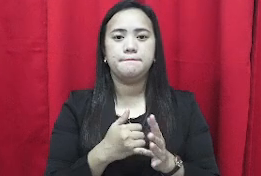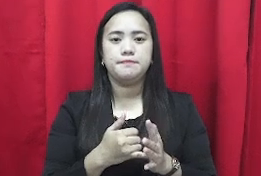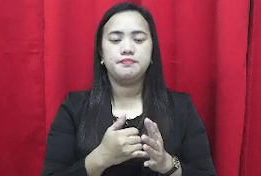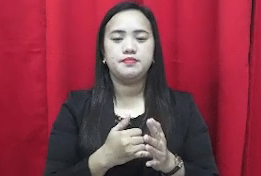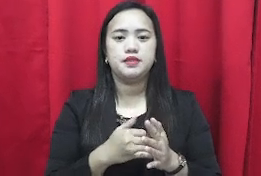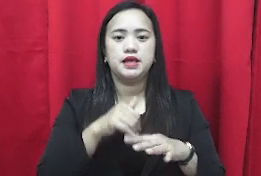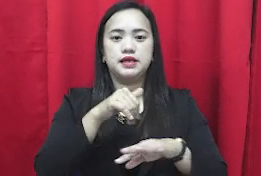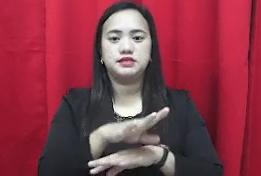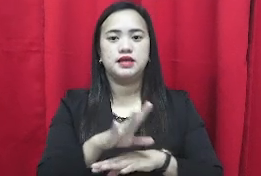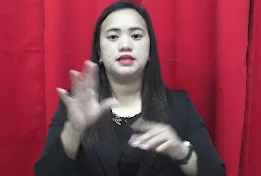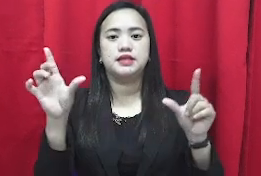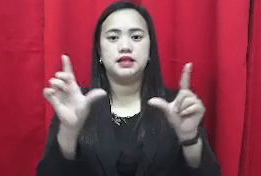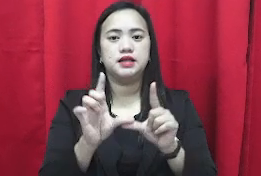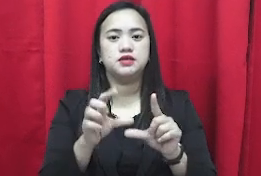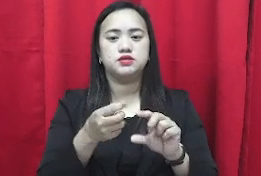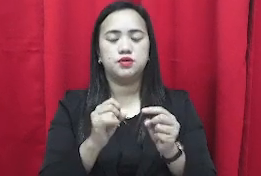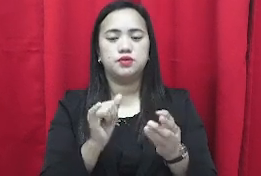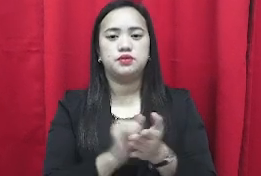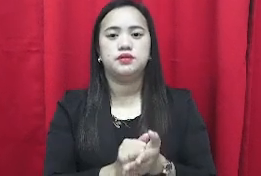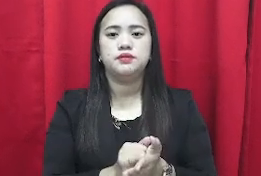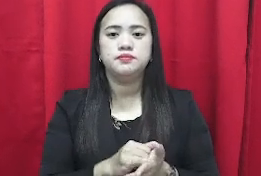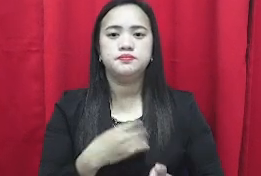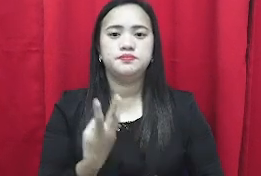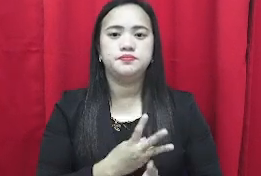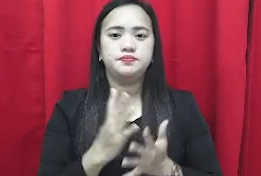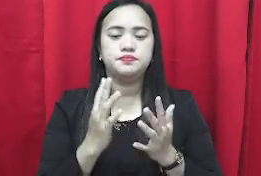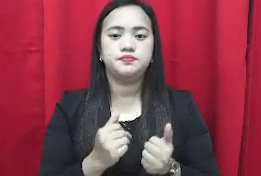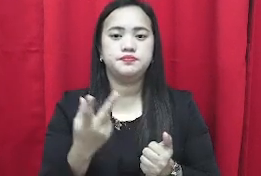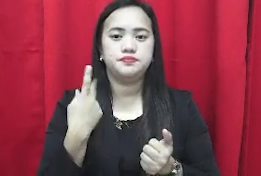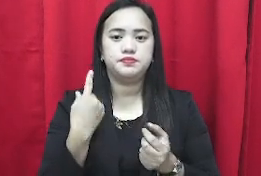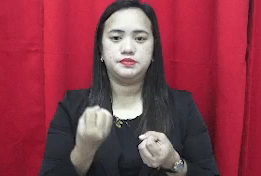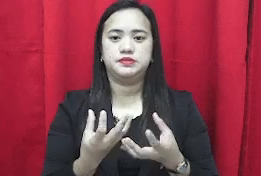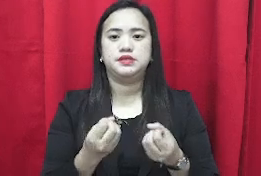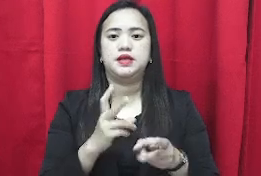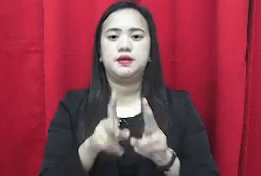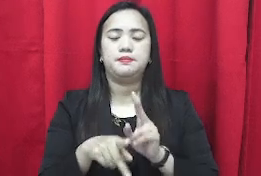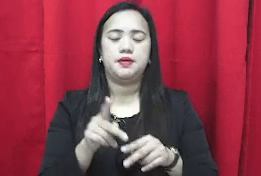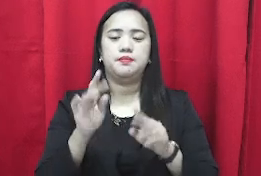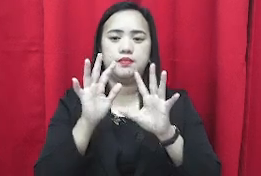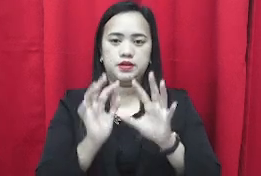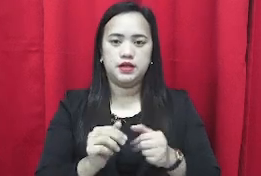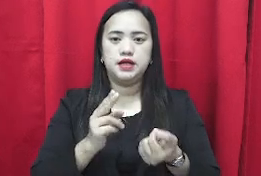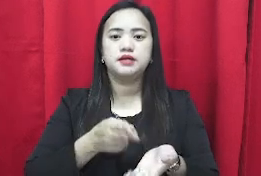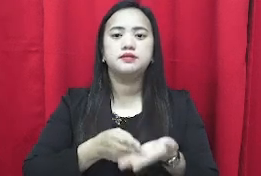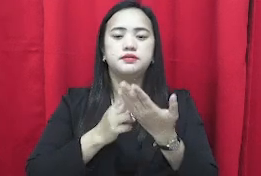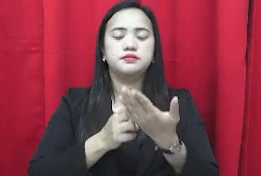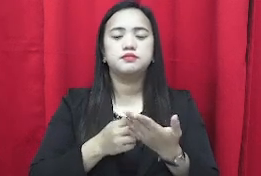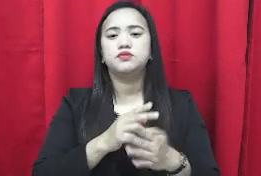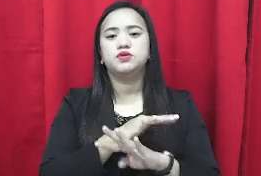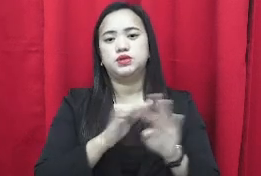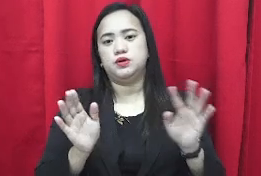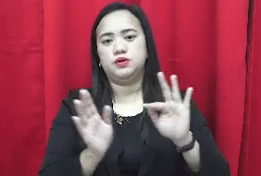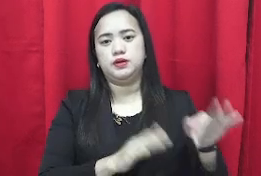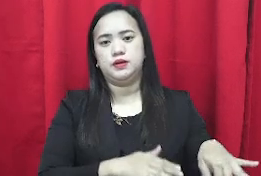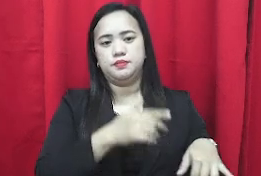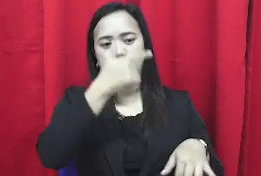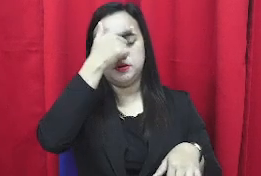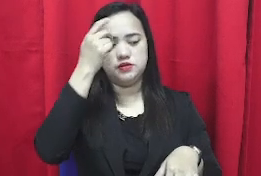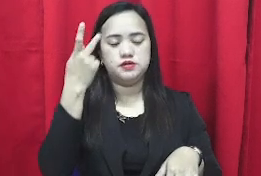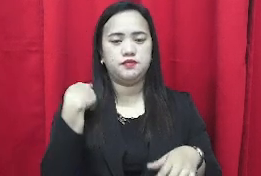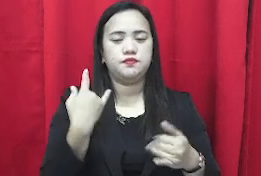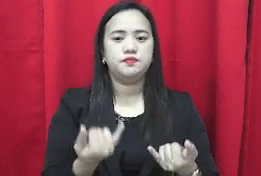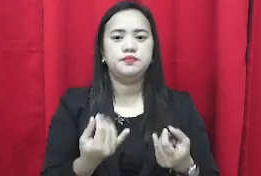mga Link na Upang sa ganon ay ah marami po tayong matulungan Kaya huwag po kayong aalis dahil marami po kaming